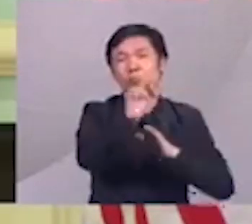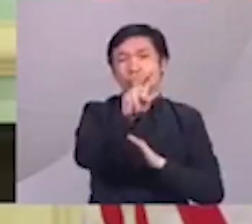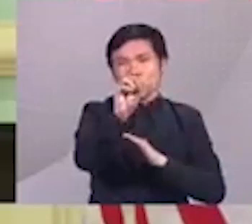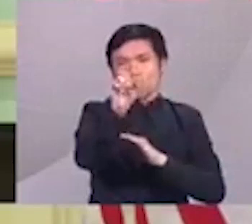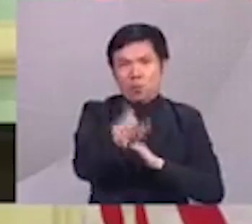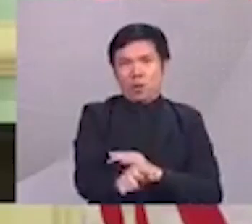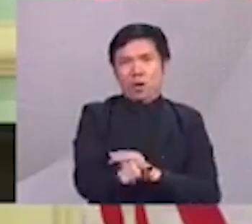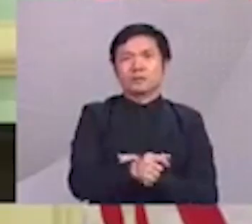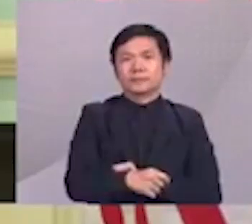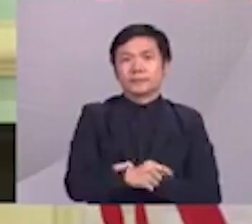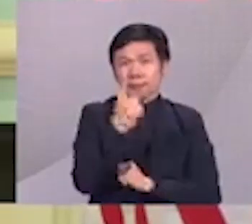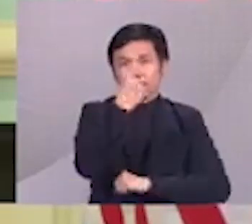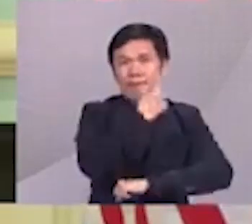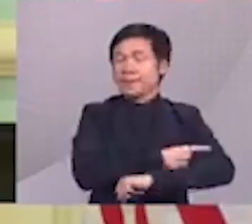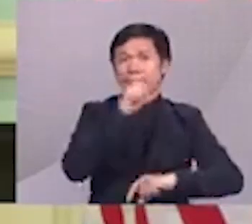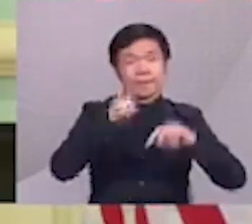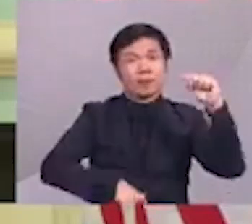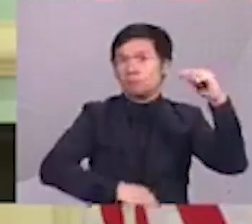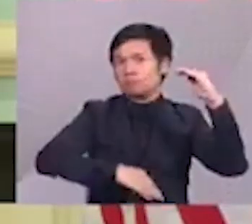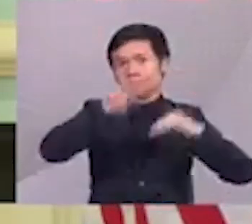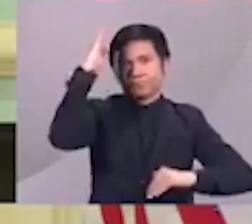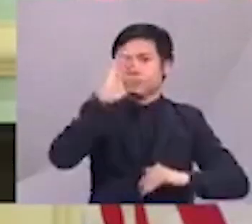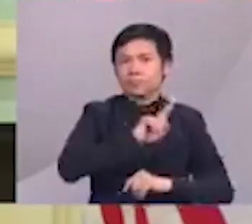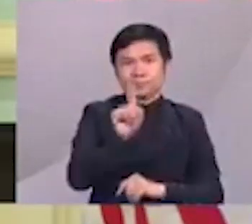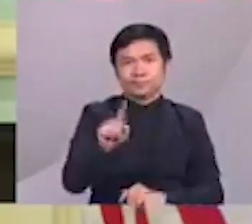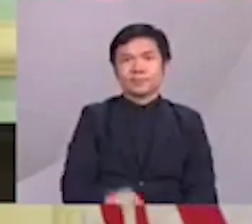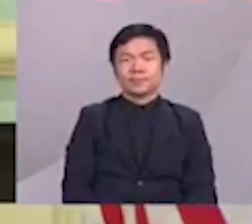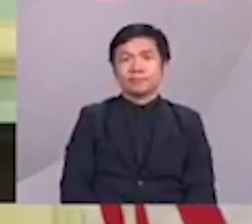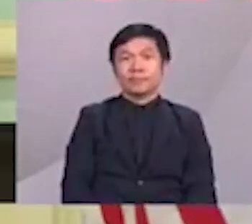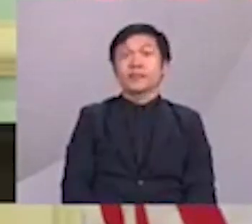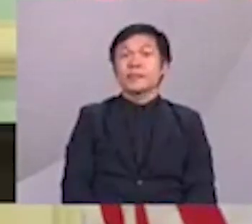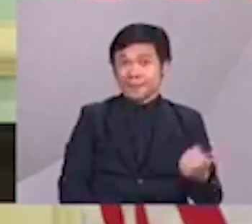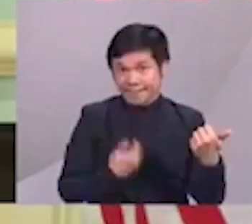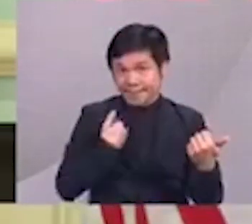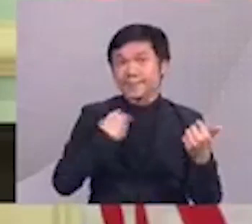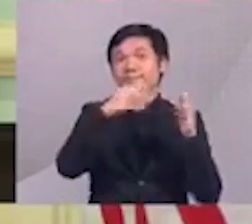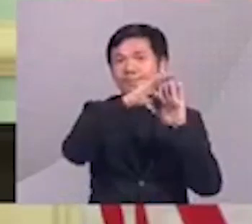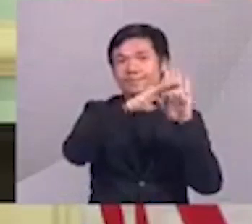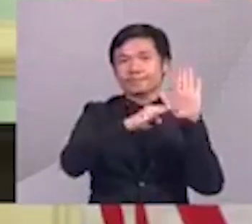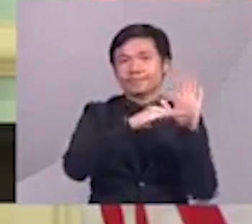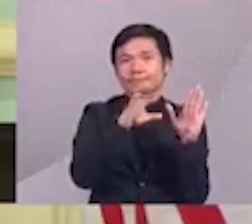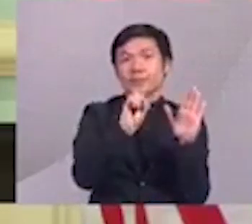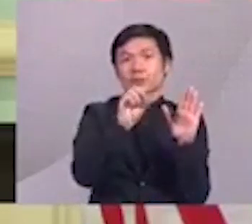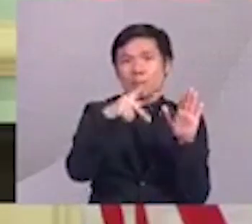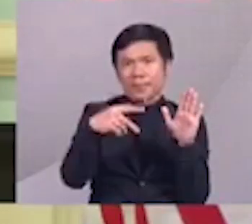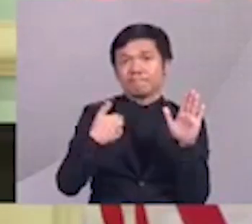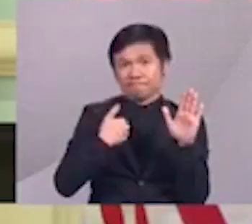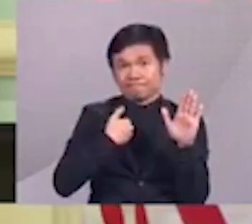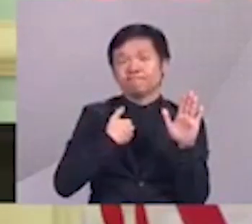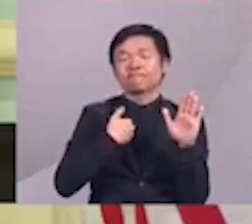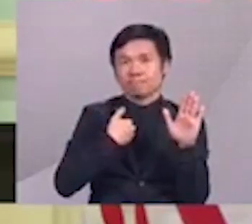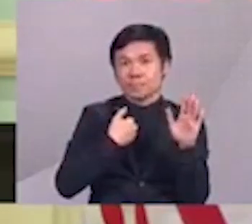orang untuk satu hari tersebut. Jadi SOP-SOP lain juga perlu diikuti